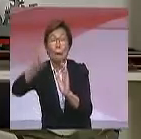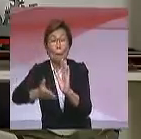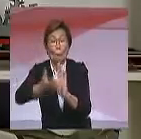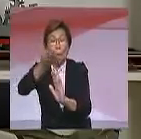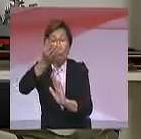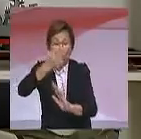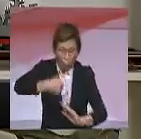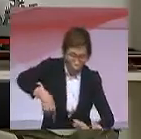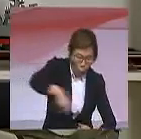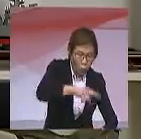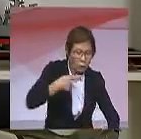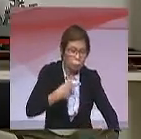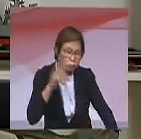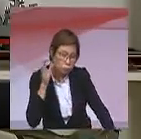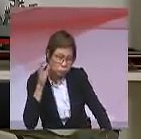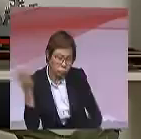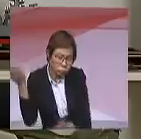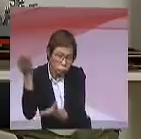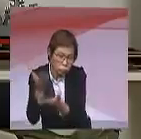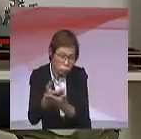dan juga kita mendengar hari ini